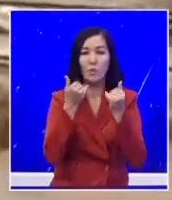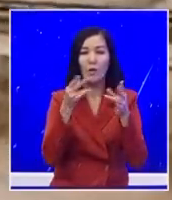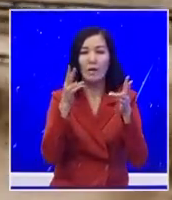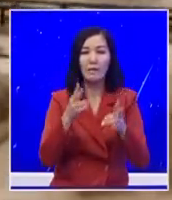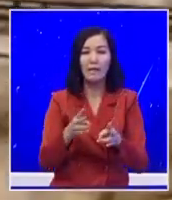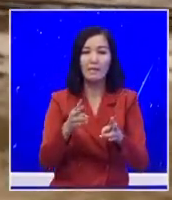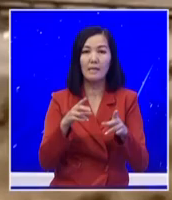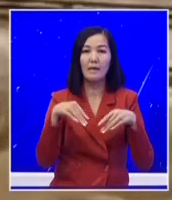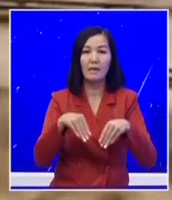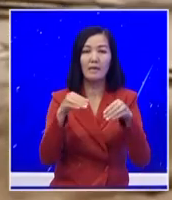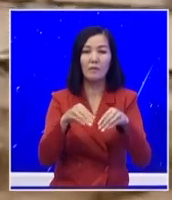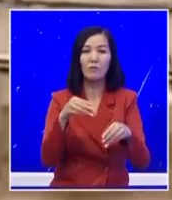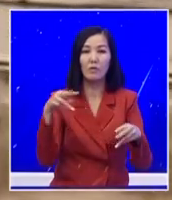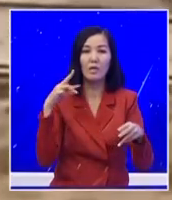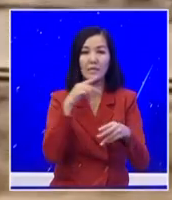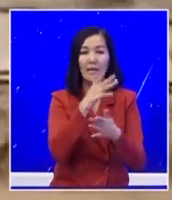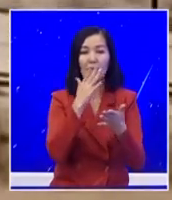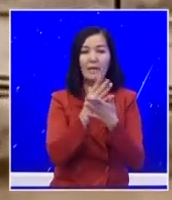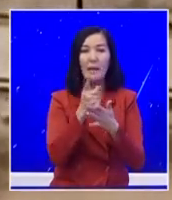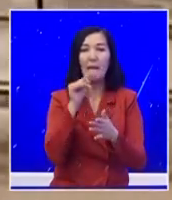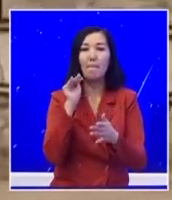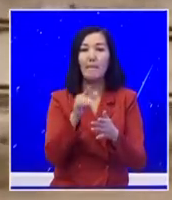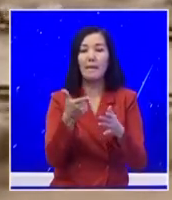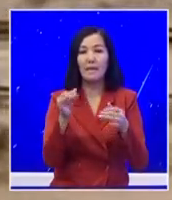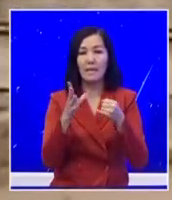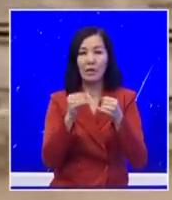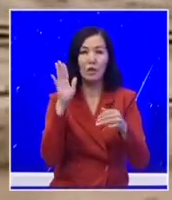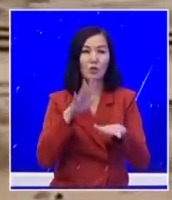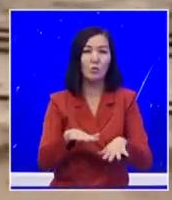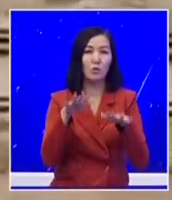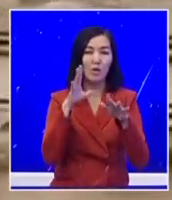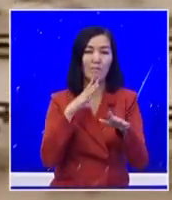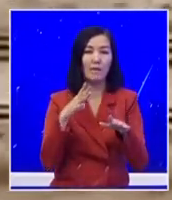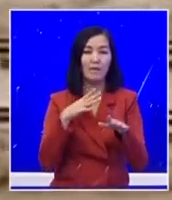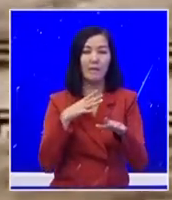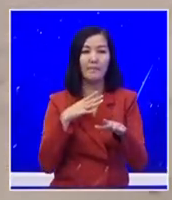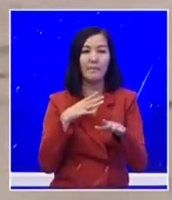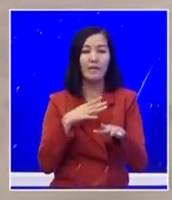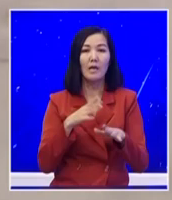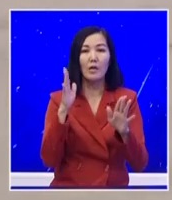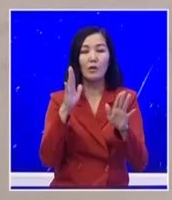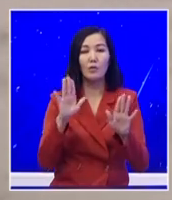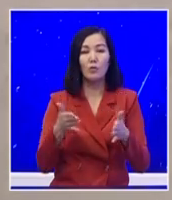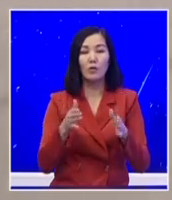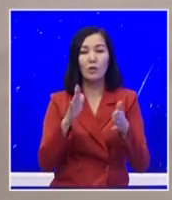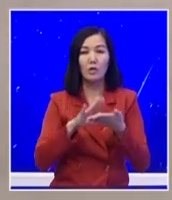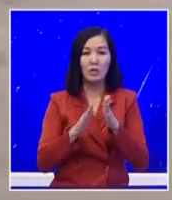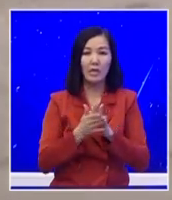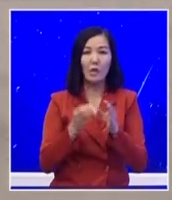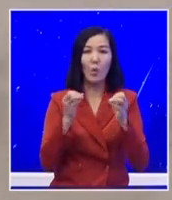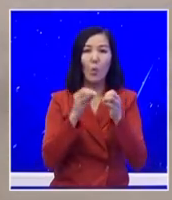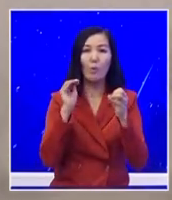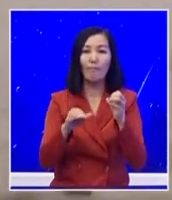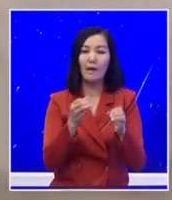егін шаруашылығына да тиіп отыр. Аралда 1000 гектар алқапты су шайып кеткен. Апатқа төтеншеліктерден бөлек 10 мыңға тарта